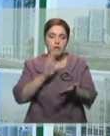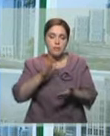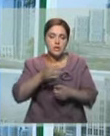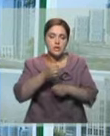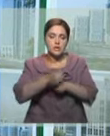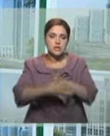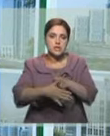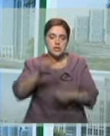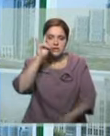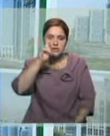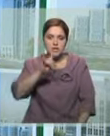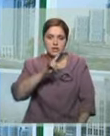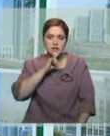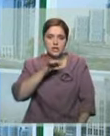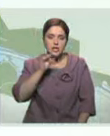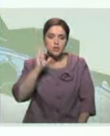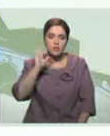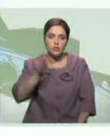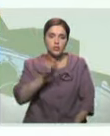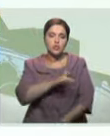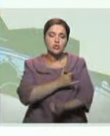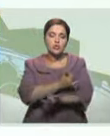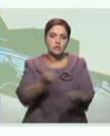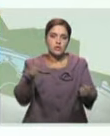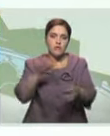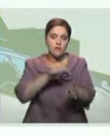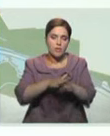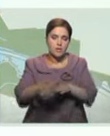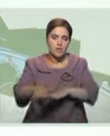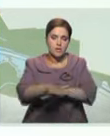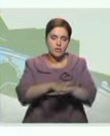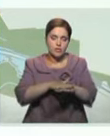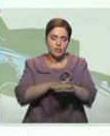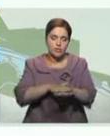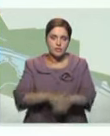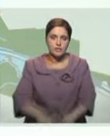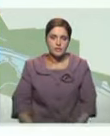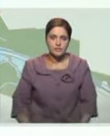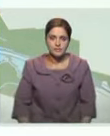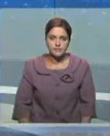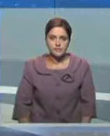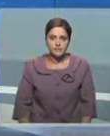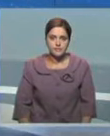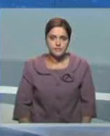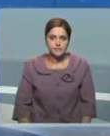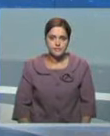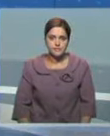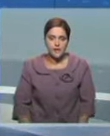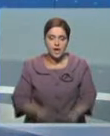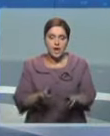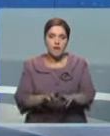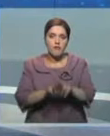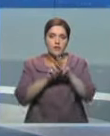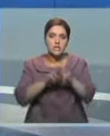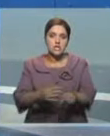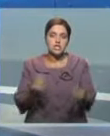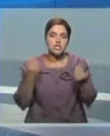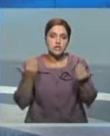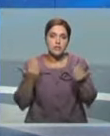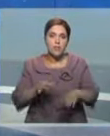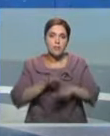центре нашей страны и будет служить всем казахстанцам на благо наших граждан. В Астане сегодня подводят